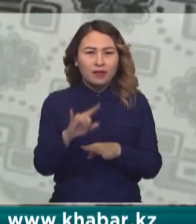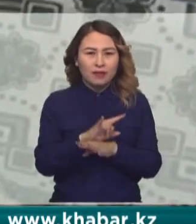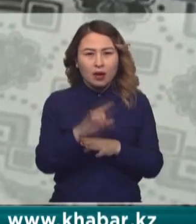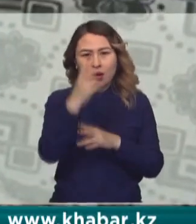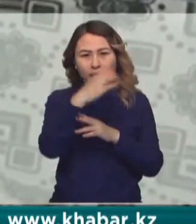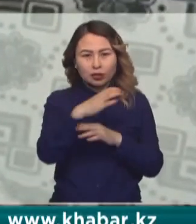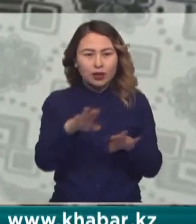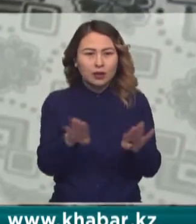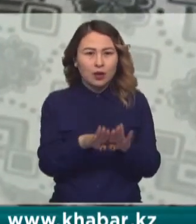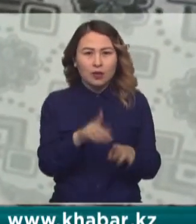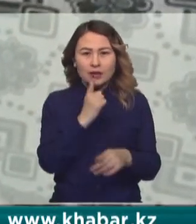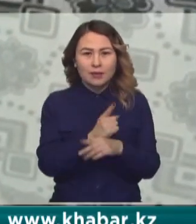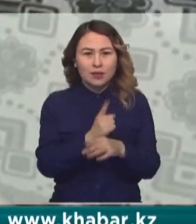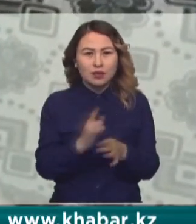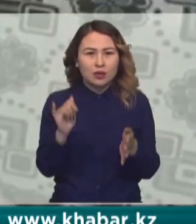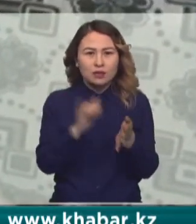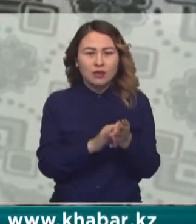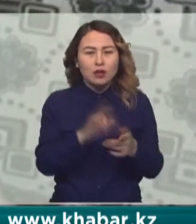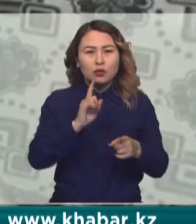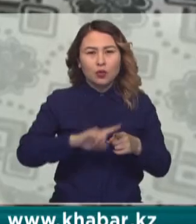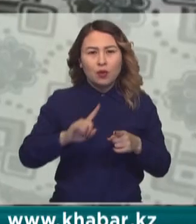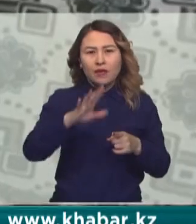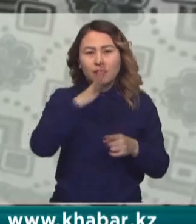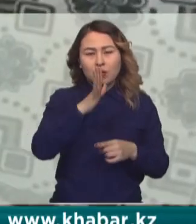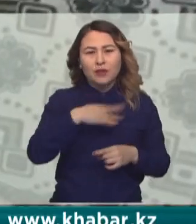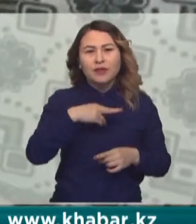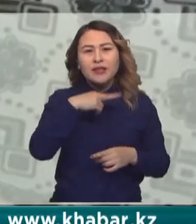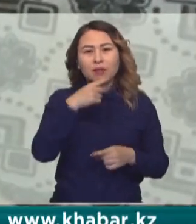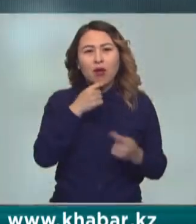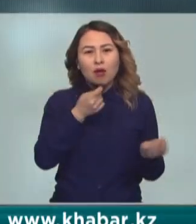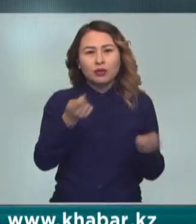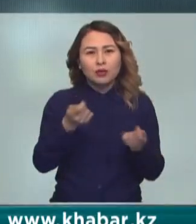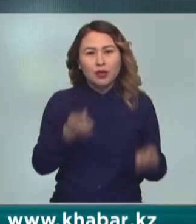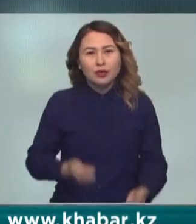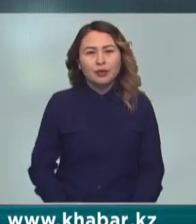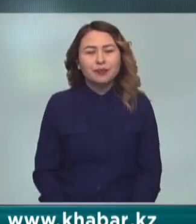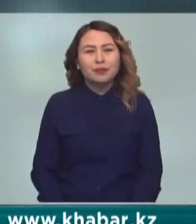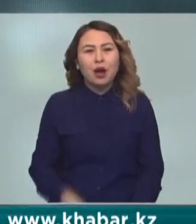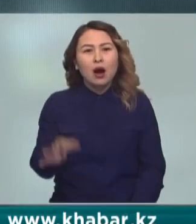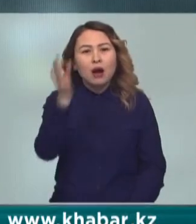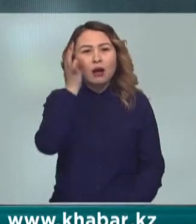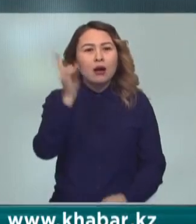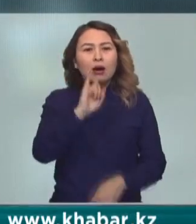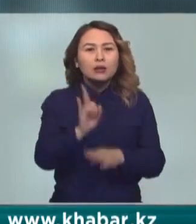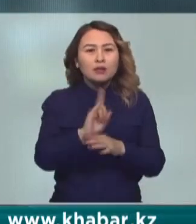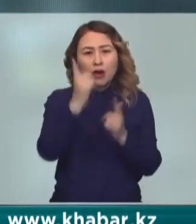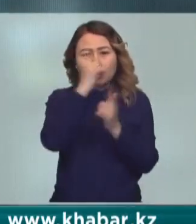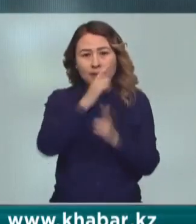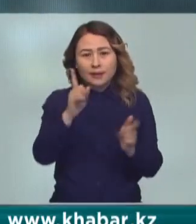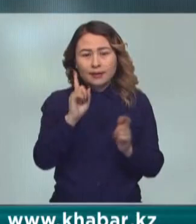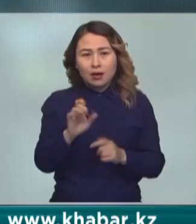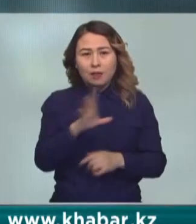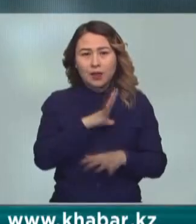жазбаларды салмау керектігін айтқым келеді. Алдағы уақытта мұқият боламын. Айта кетейік, жалған ақпарат